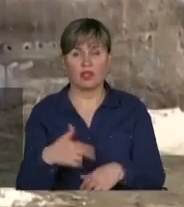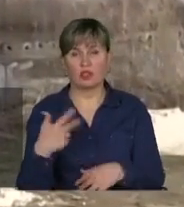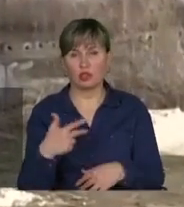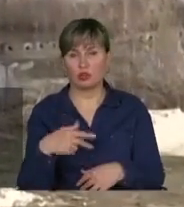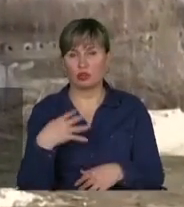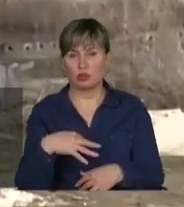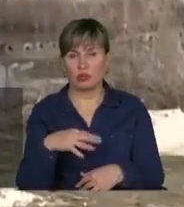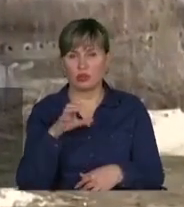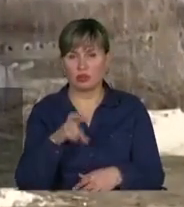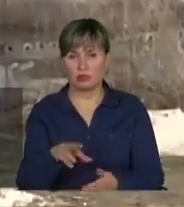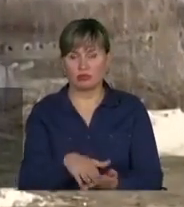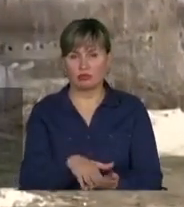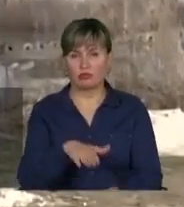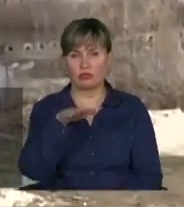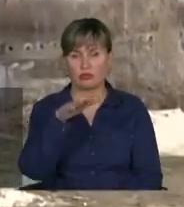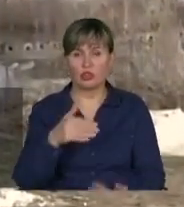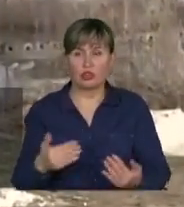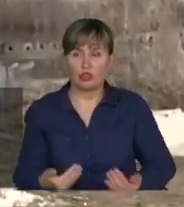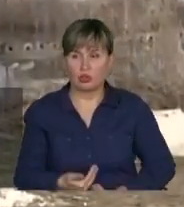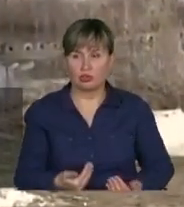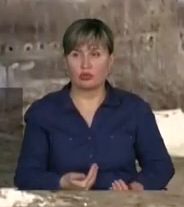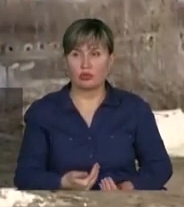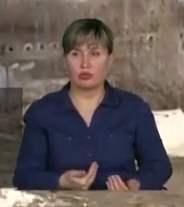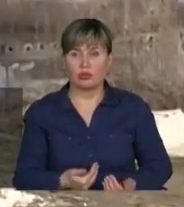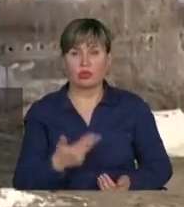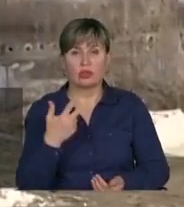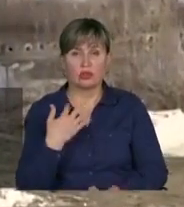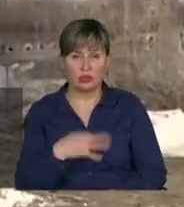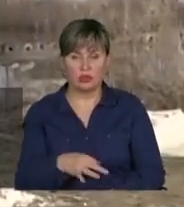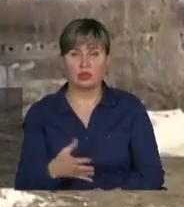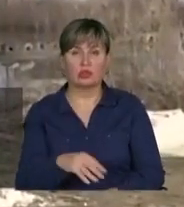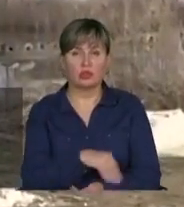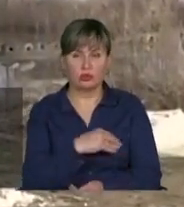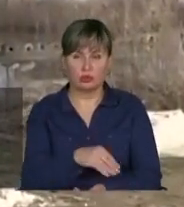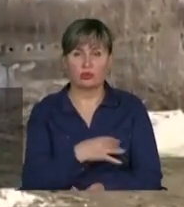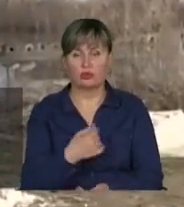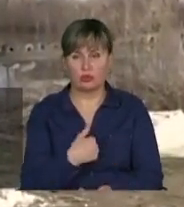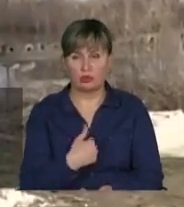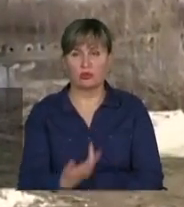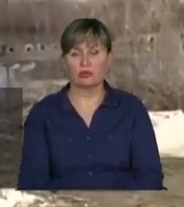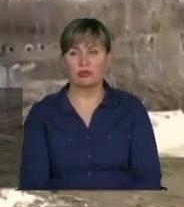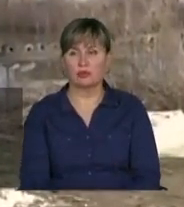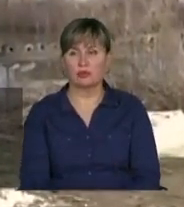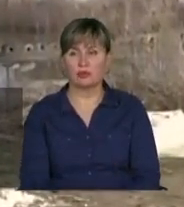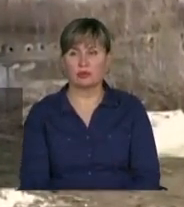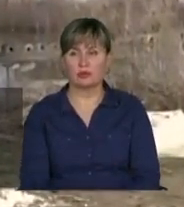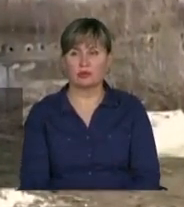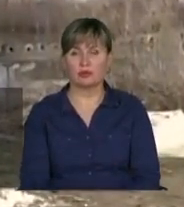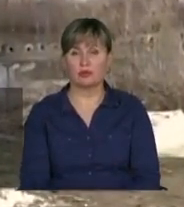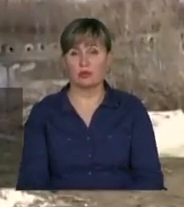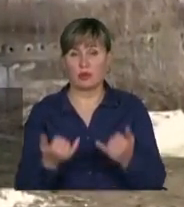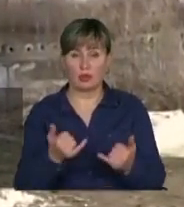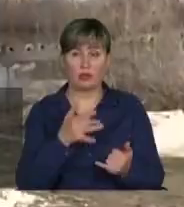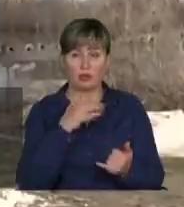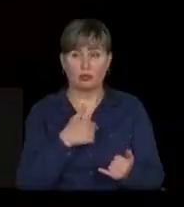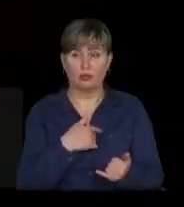30-40. Живем мы, три сына. Супруга и я. В данный момент мы